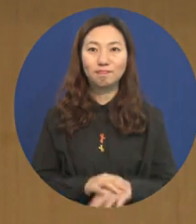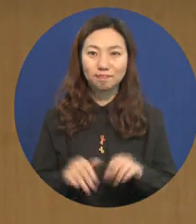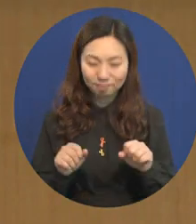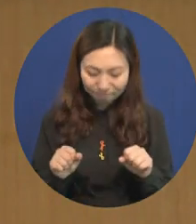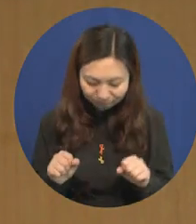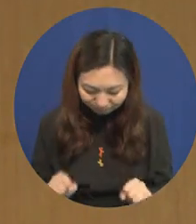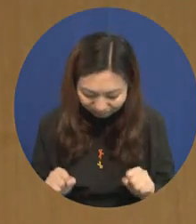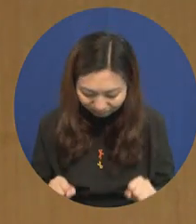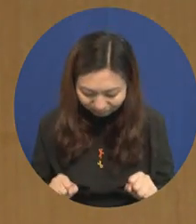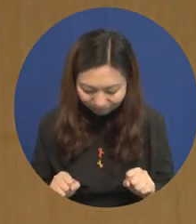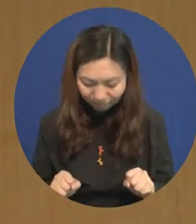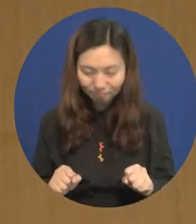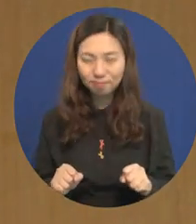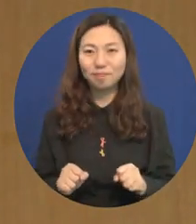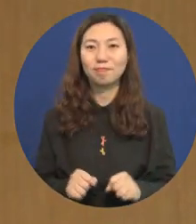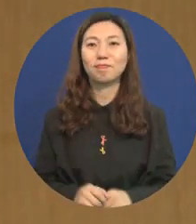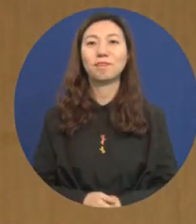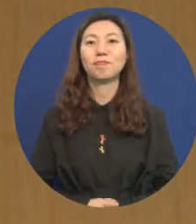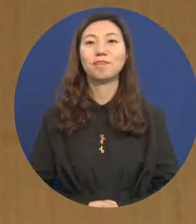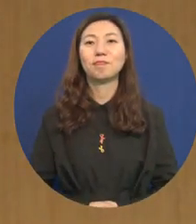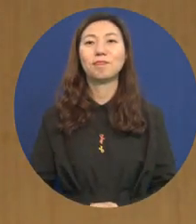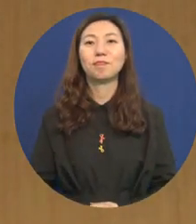안녕하세요.